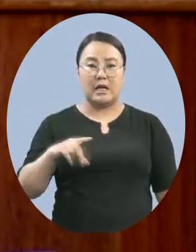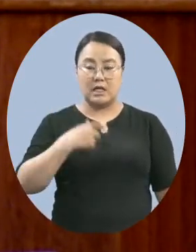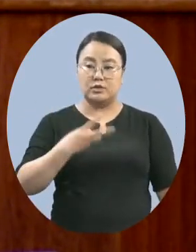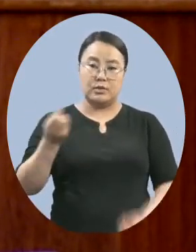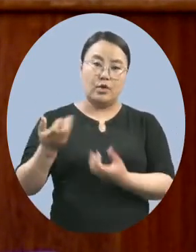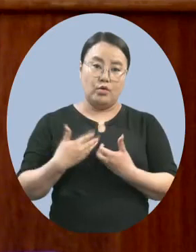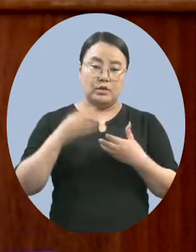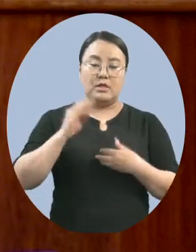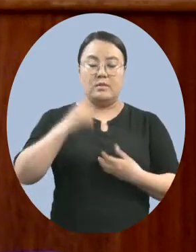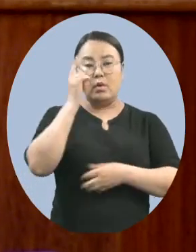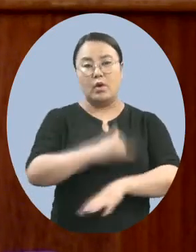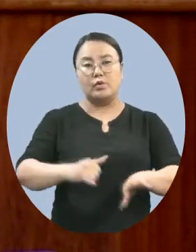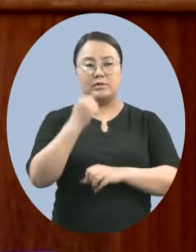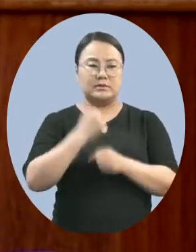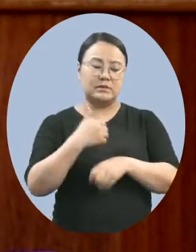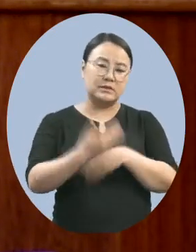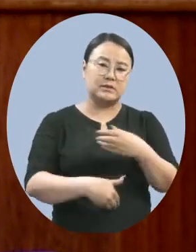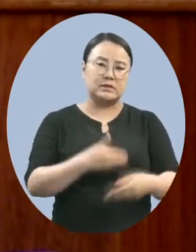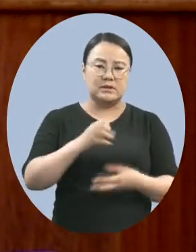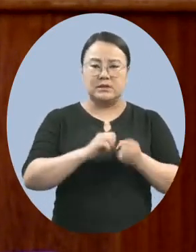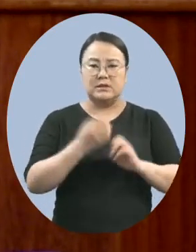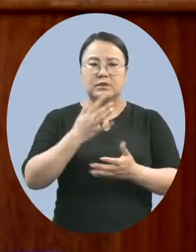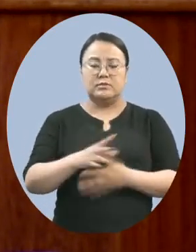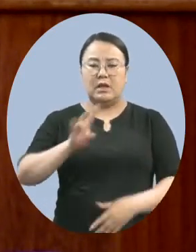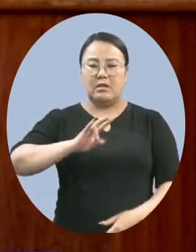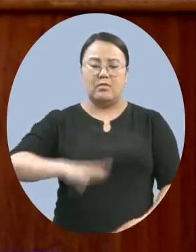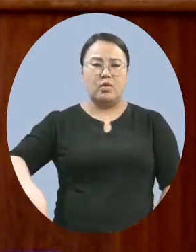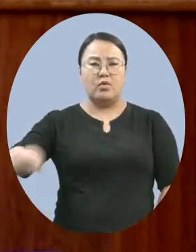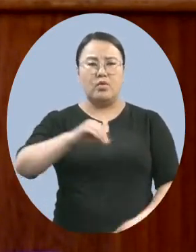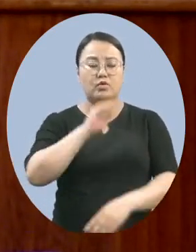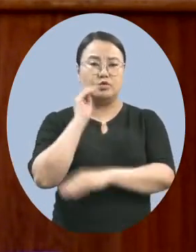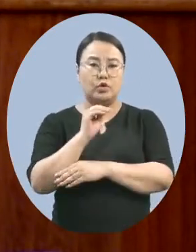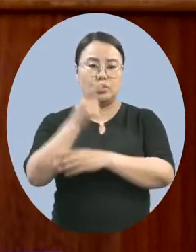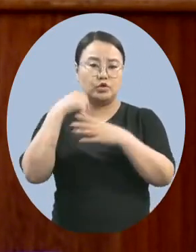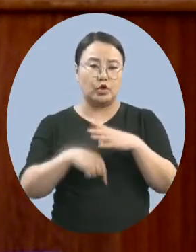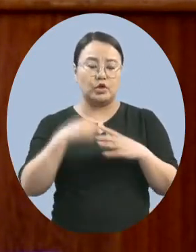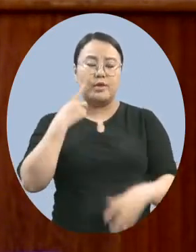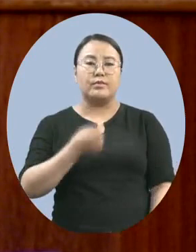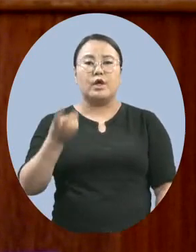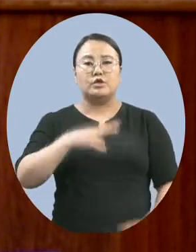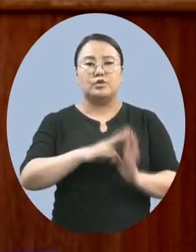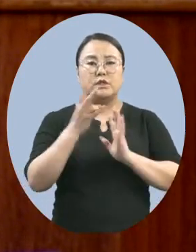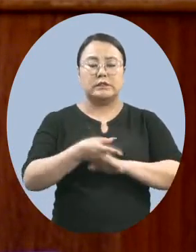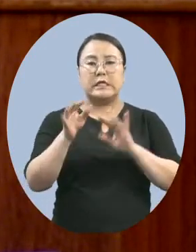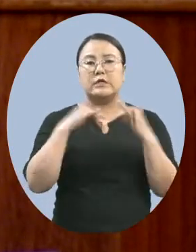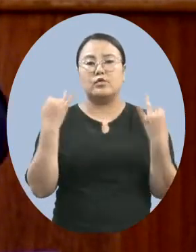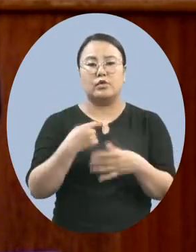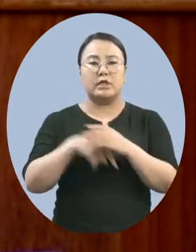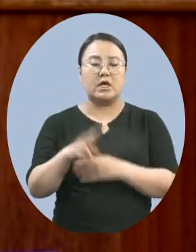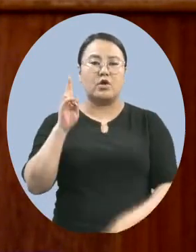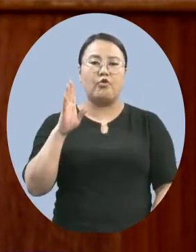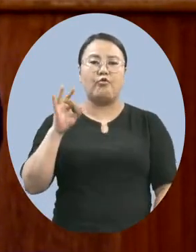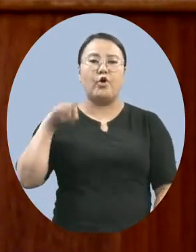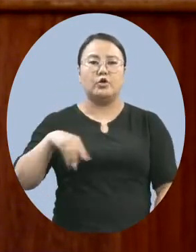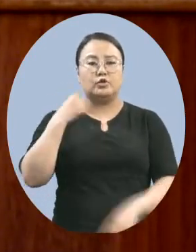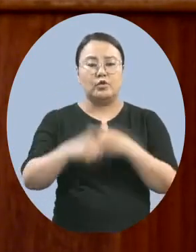бүгдээрээ хэллээ. Монгол улсад үйл ажиллагаа явуулж байгаа одоо намын бүхэл төлөөлөл за тэр дундаа эмгтээчүүд нэгдэн улсын хурал дахь эмгтээчүүдийн